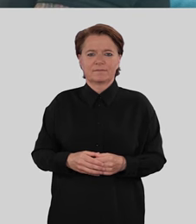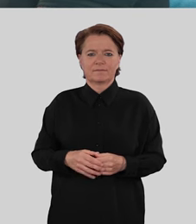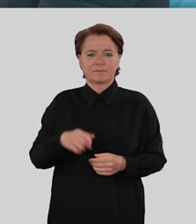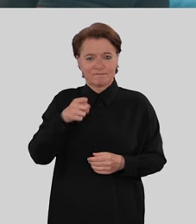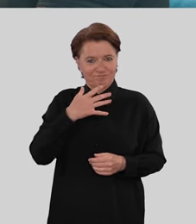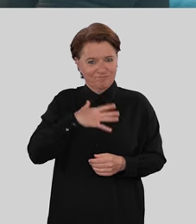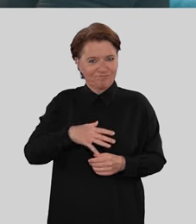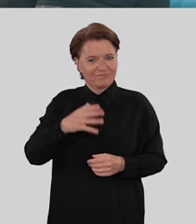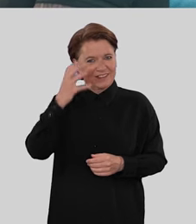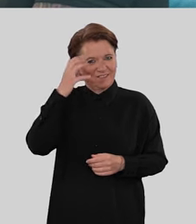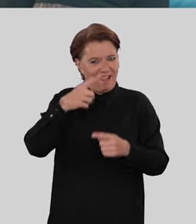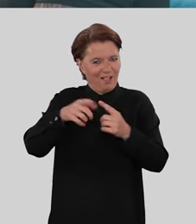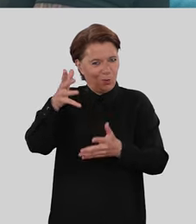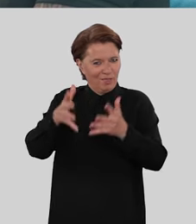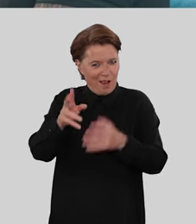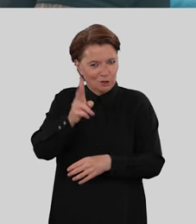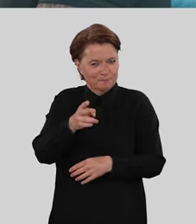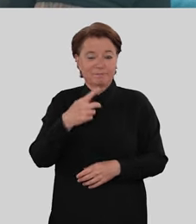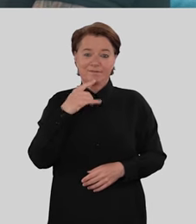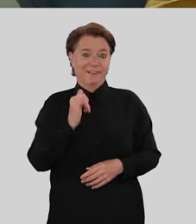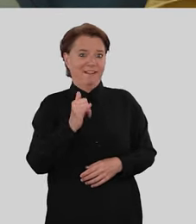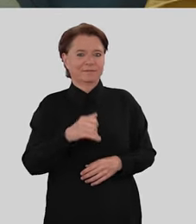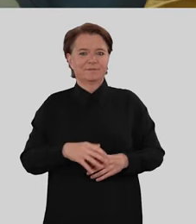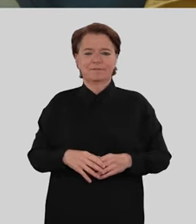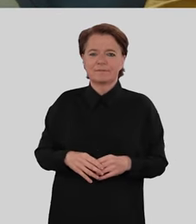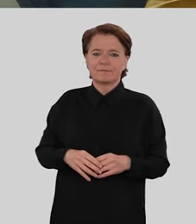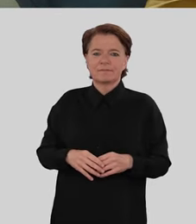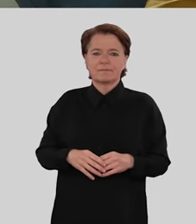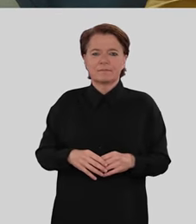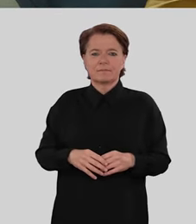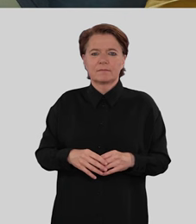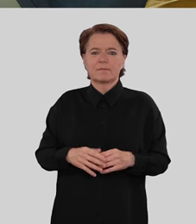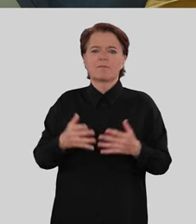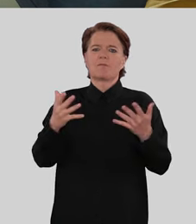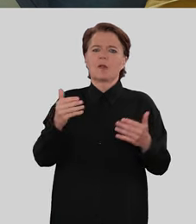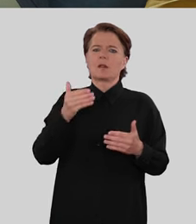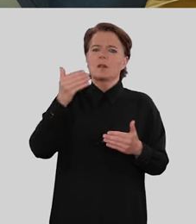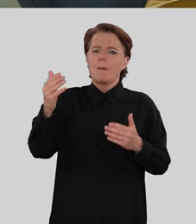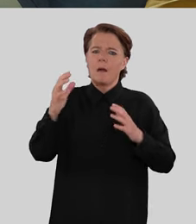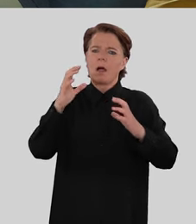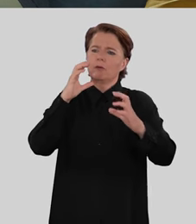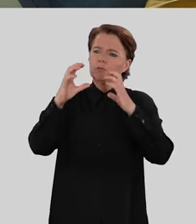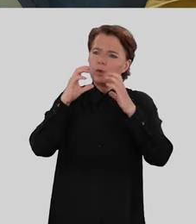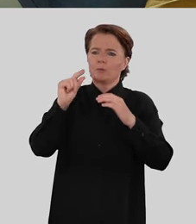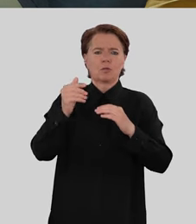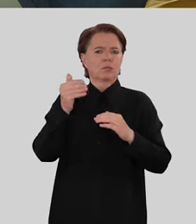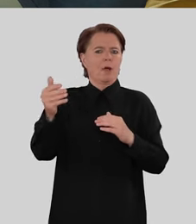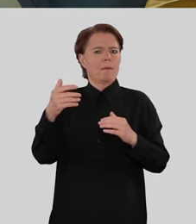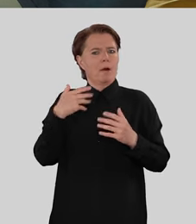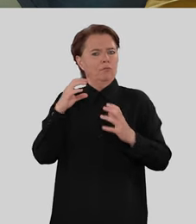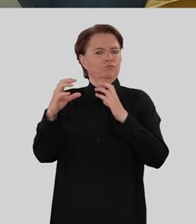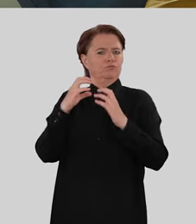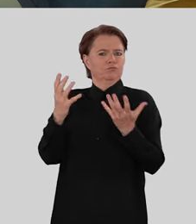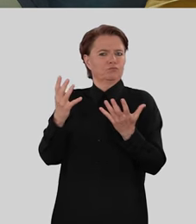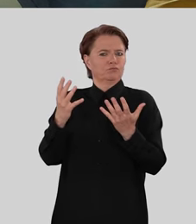Du unterhältst dich gerne mit den anderen, ne? Mit also Nachbarschaftskommunikation mit der Nachbarschaft. Und daraus hat